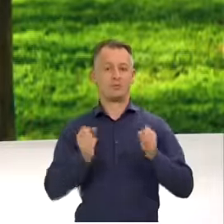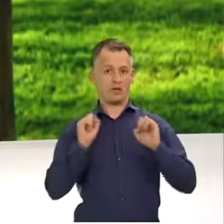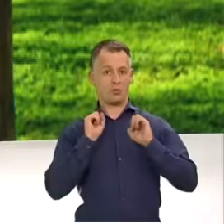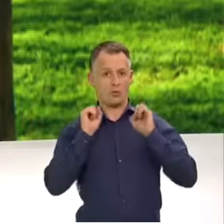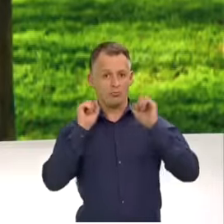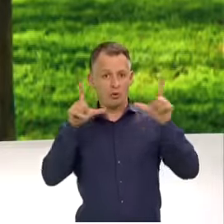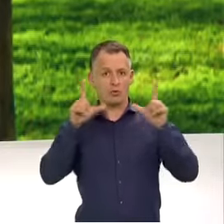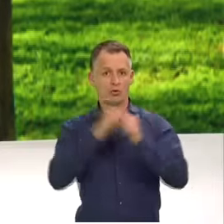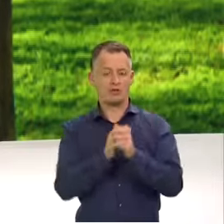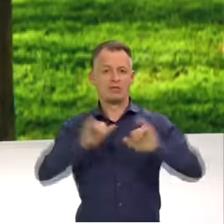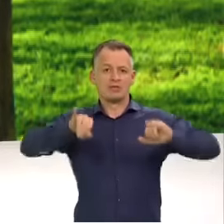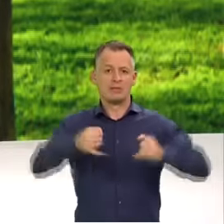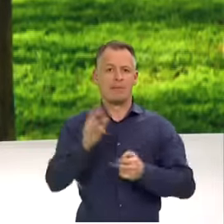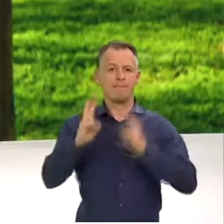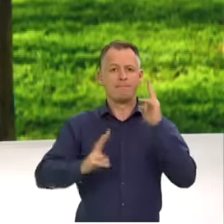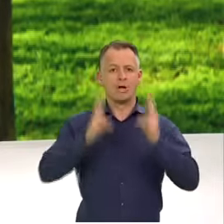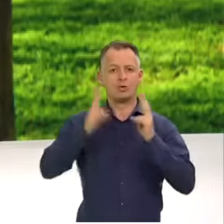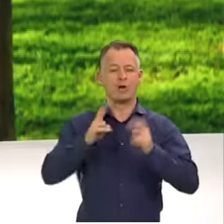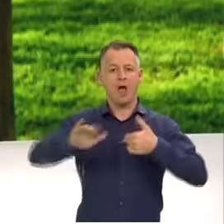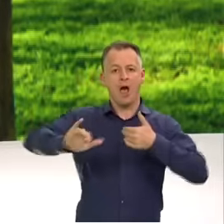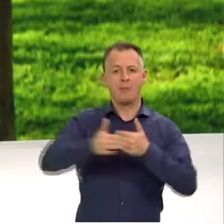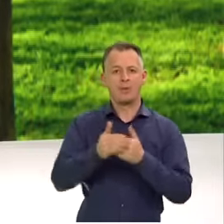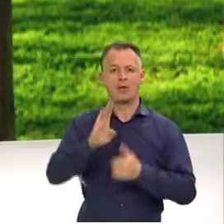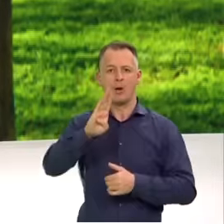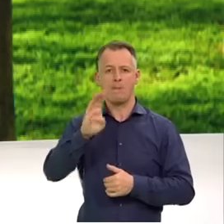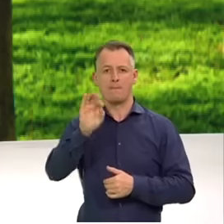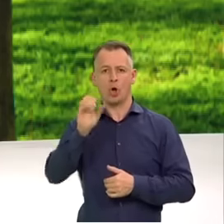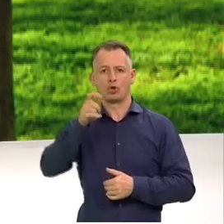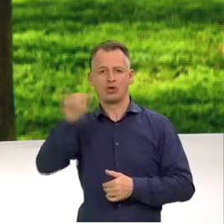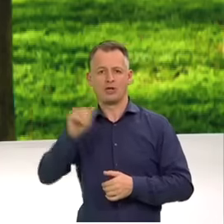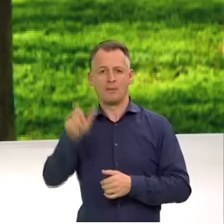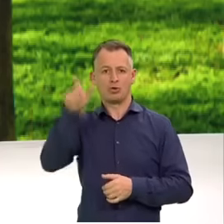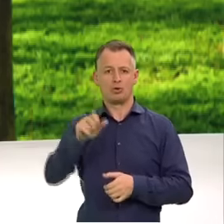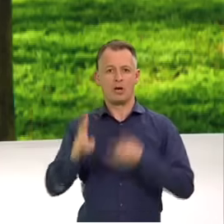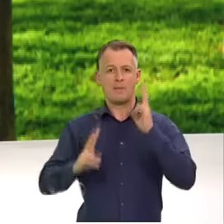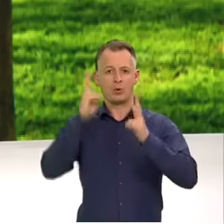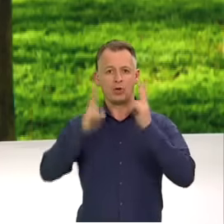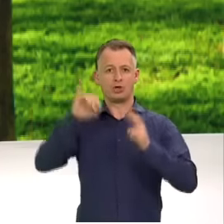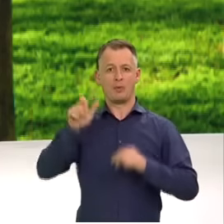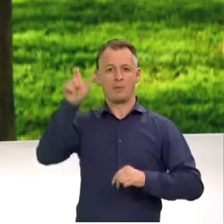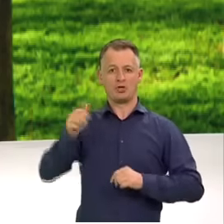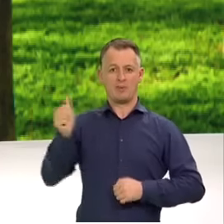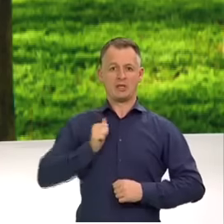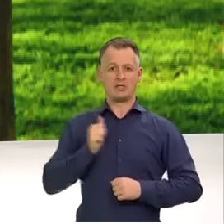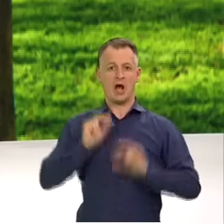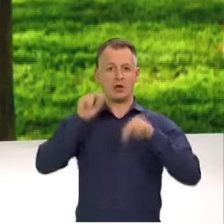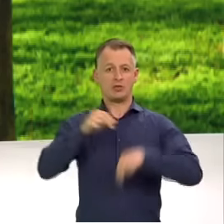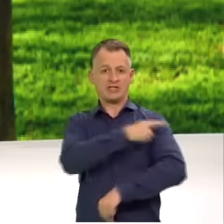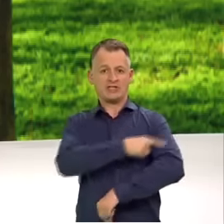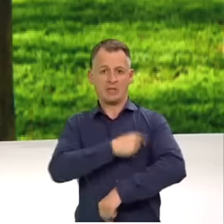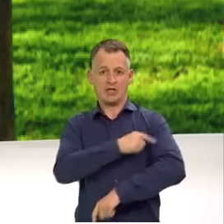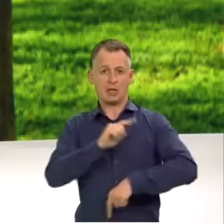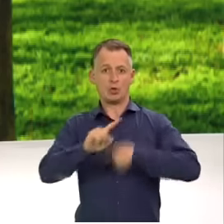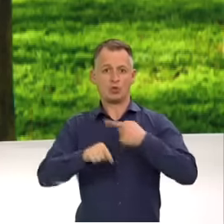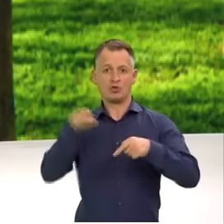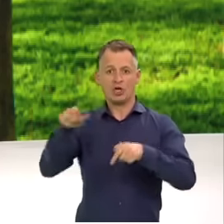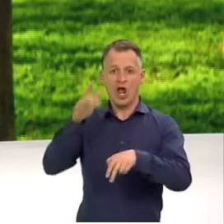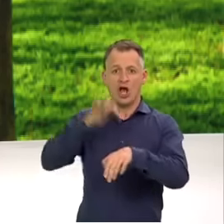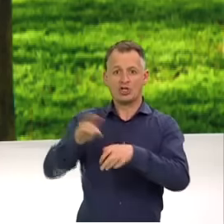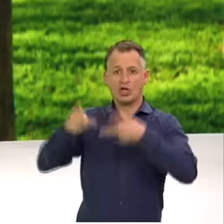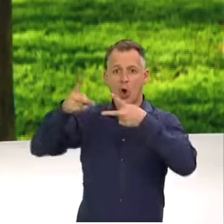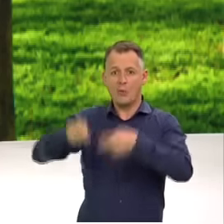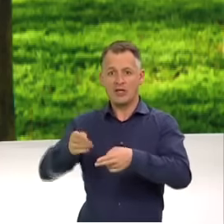Caz incredibil petrecut într-o pădure din apropiere de Botoșani. Un pădurar și un pasnic au ajuns la urgențe după ce au încercat să oprească accesul